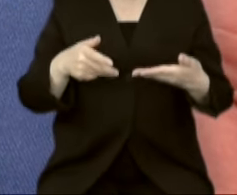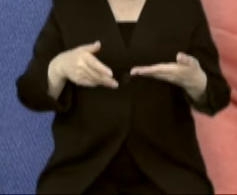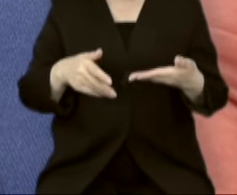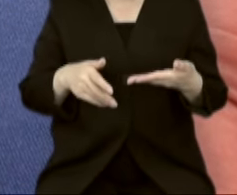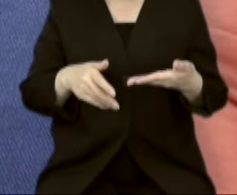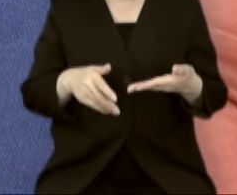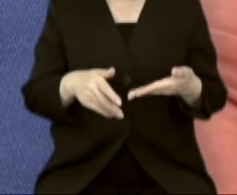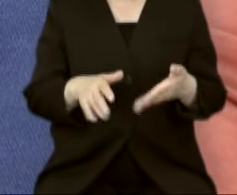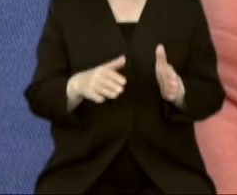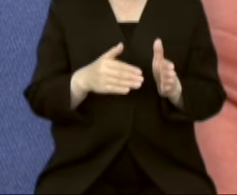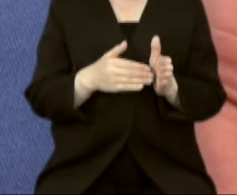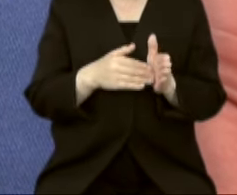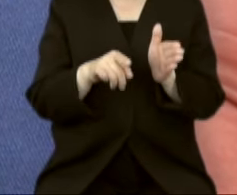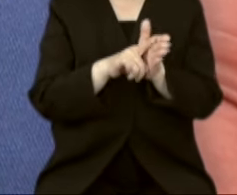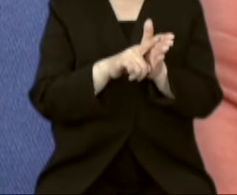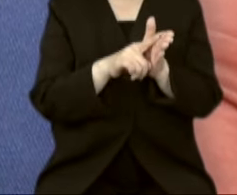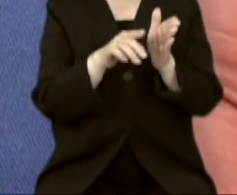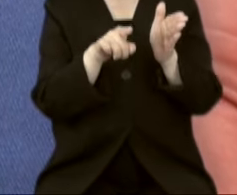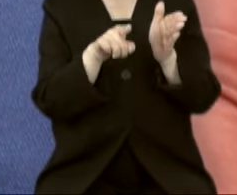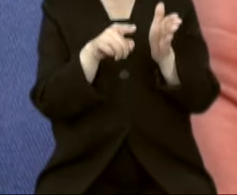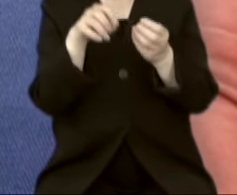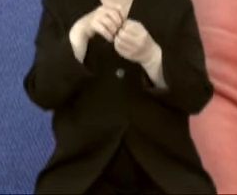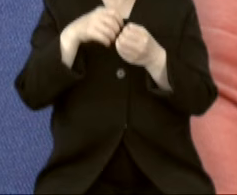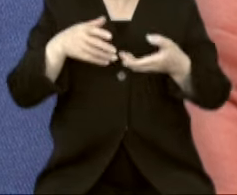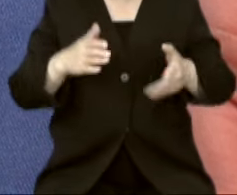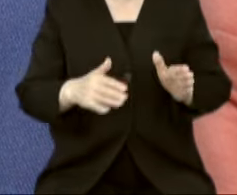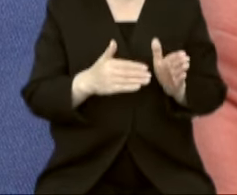태어났어요. 기독교 가정에 태어났어요.